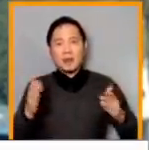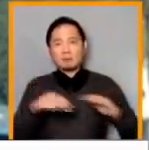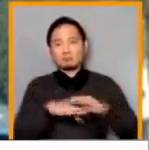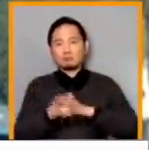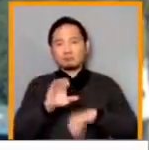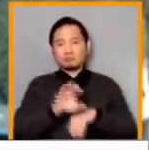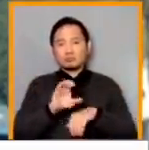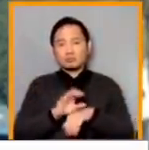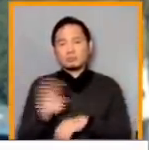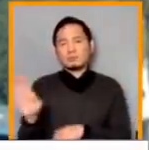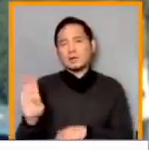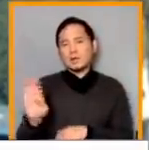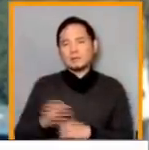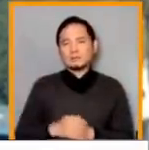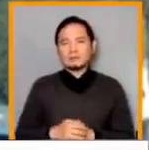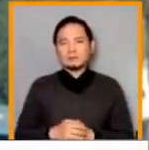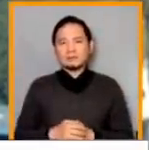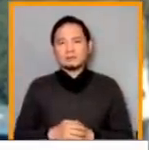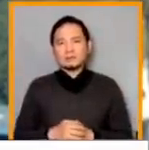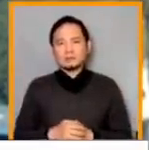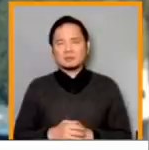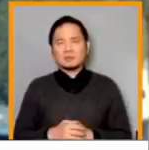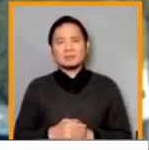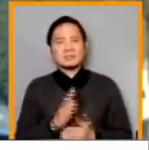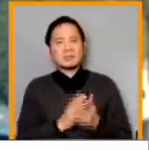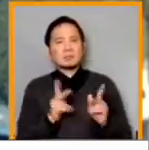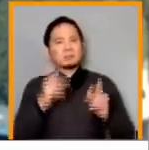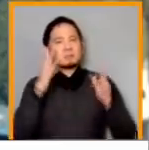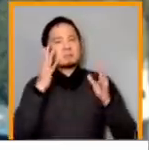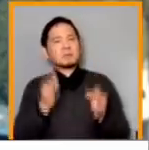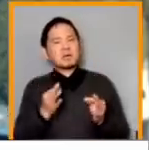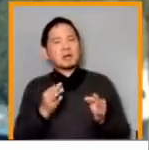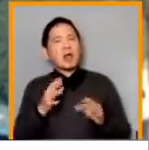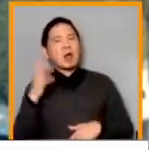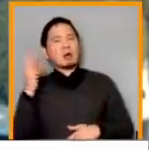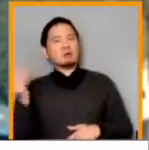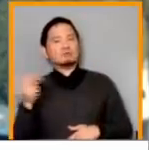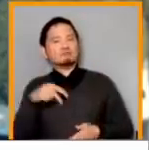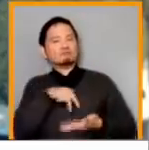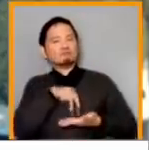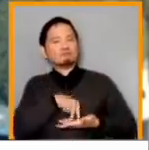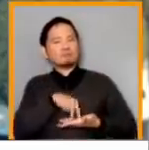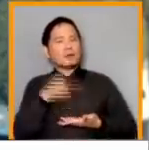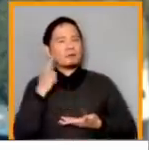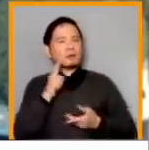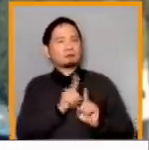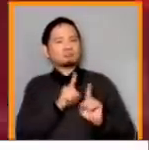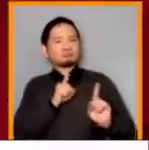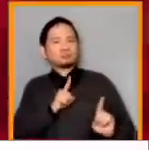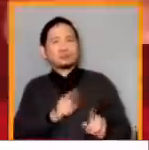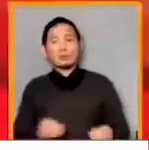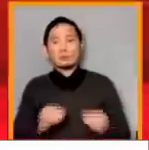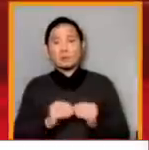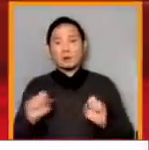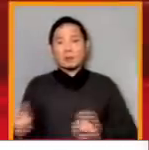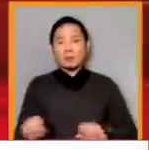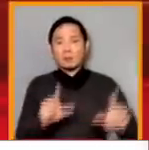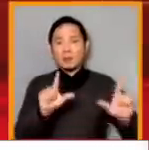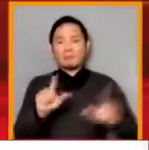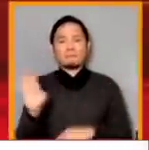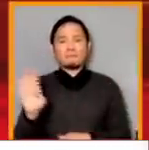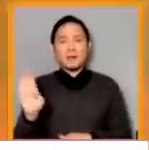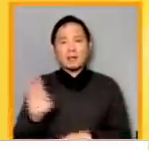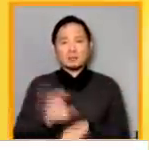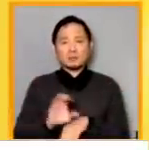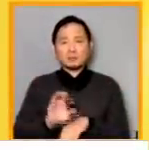Baklaran, may ilang naniniguro at sa labas na lamang pumupuesto para may social distancing pa rin. At live mula sa Baklaran, may unang balita, si Bam